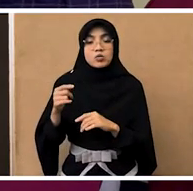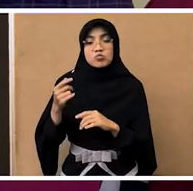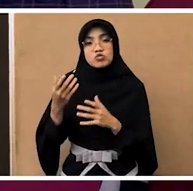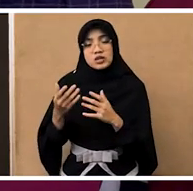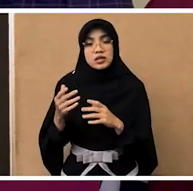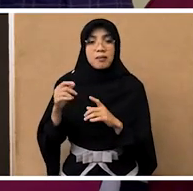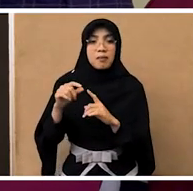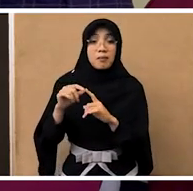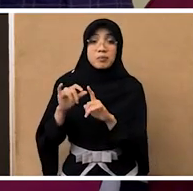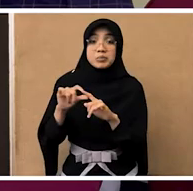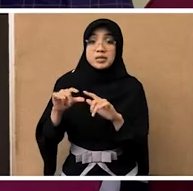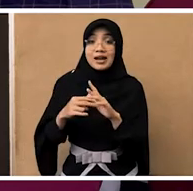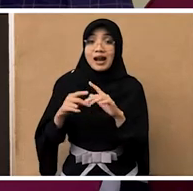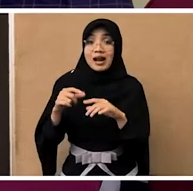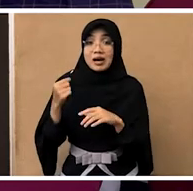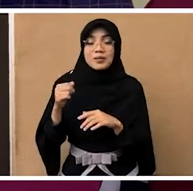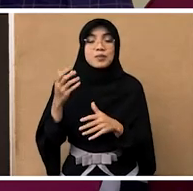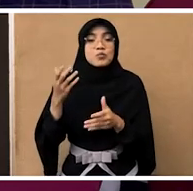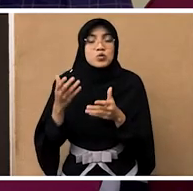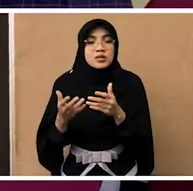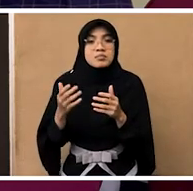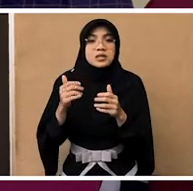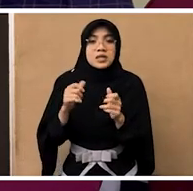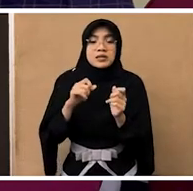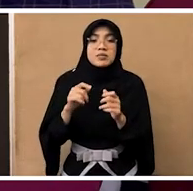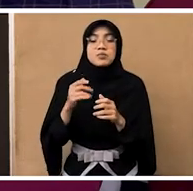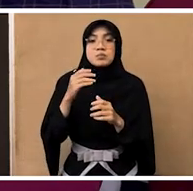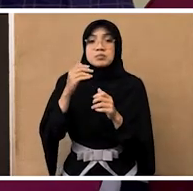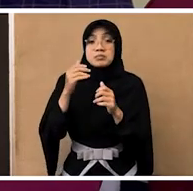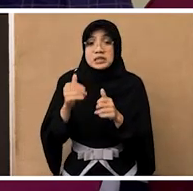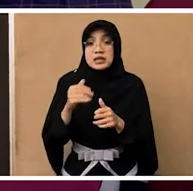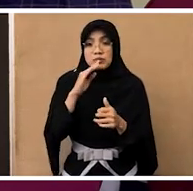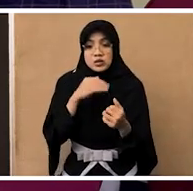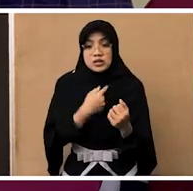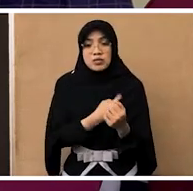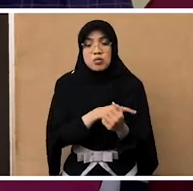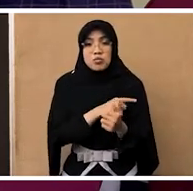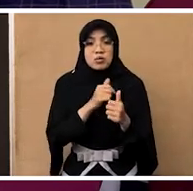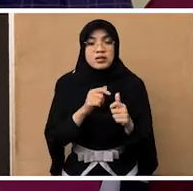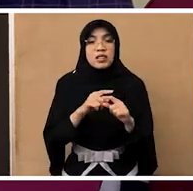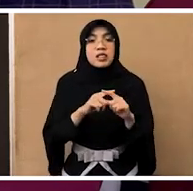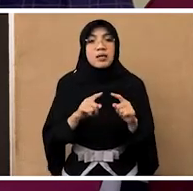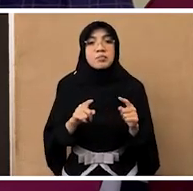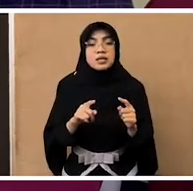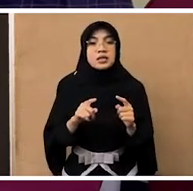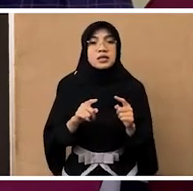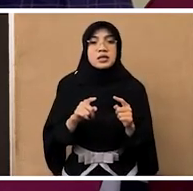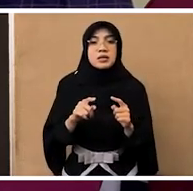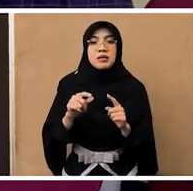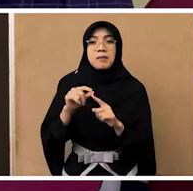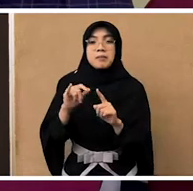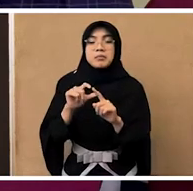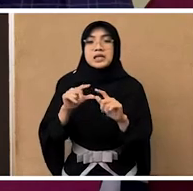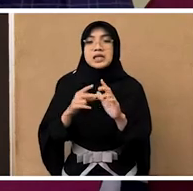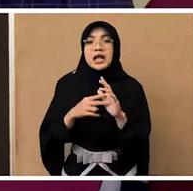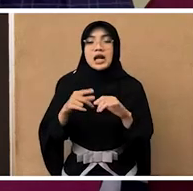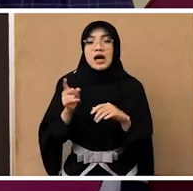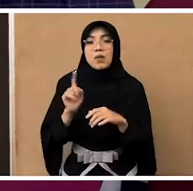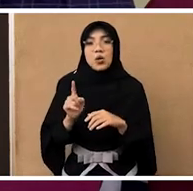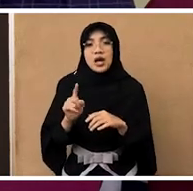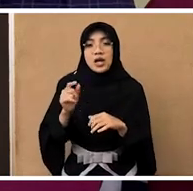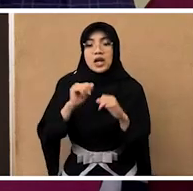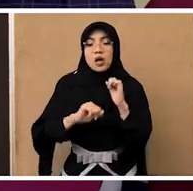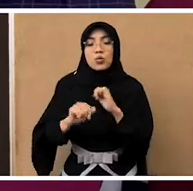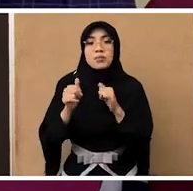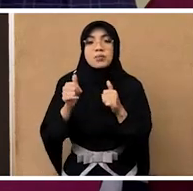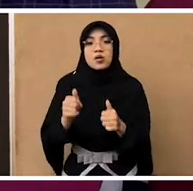tidak ada dapat dipidana itu bisa Katakanlah dia mampu mampu tapi dia tidak boleh dipidana tapi ditindakan boleh